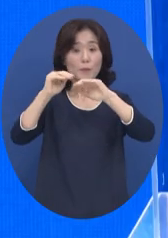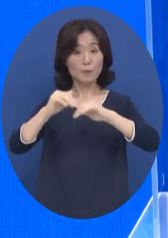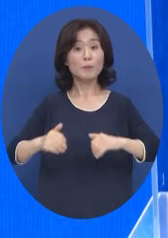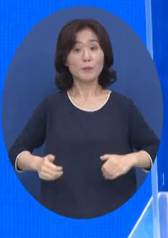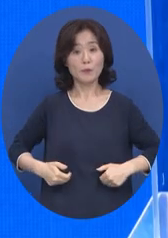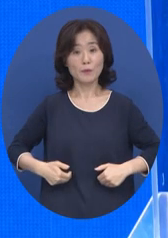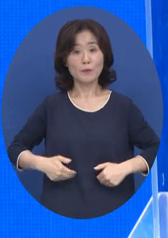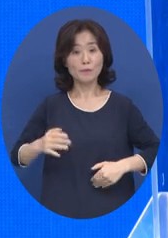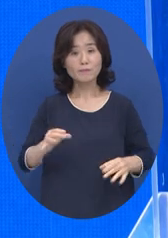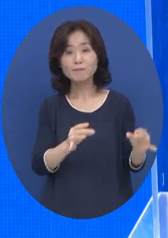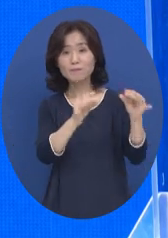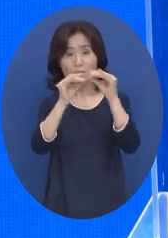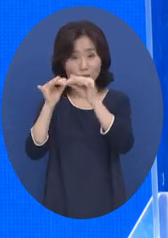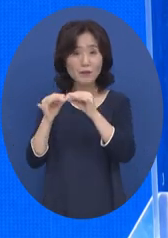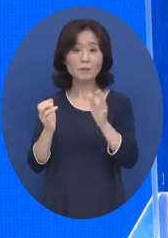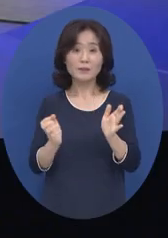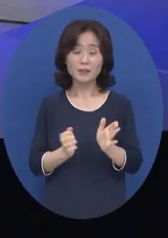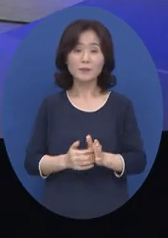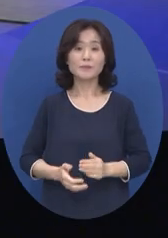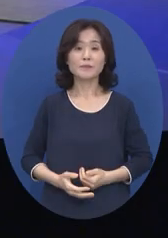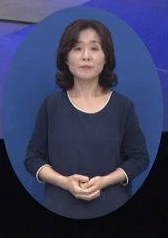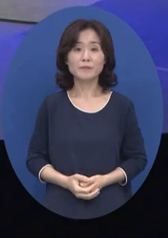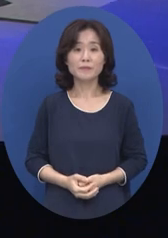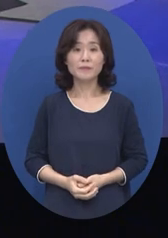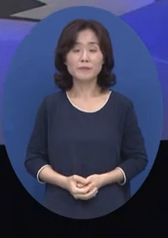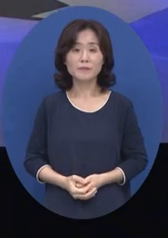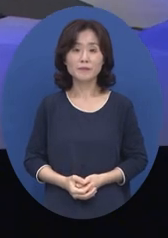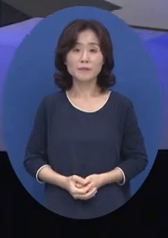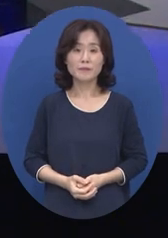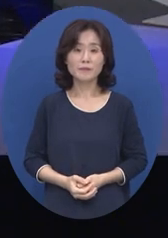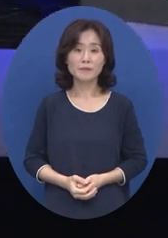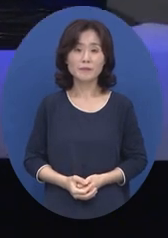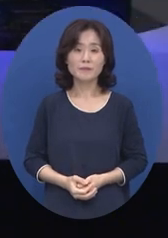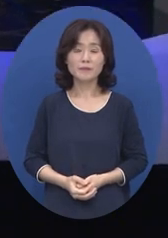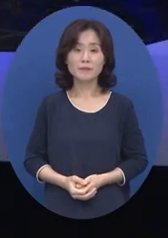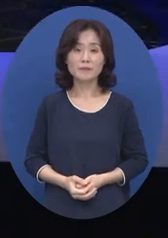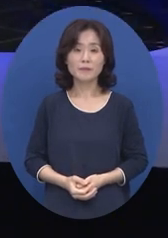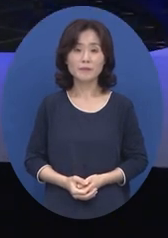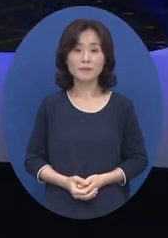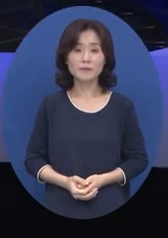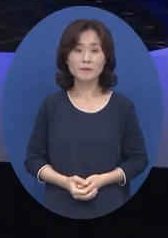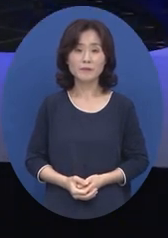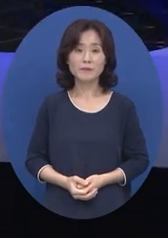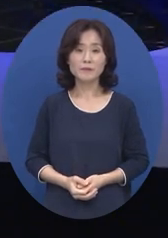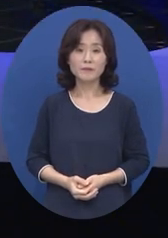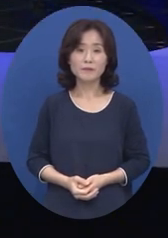할 것이라고 한목소리를 냈습니다 경기 gtv 교회 정입니다